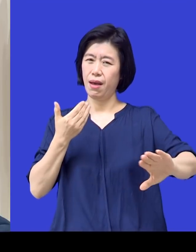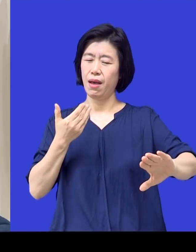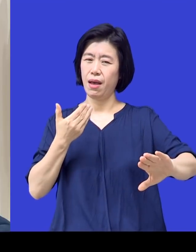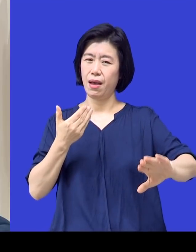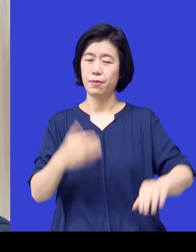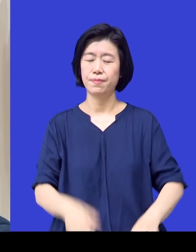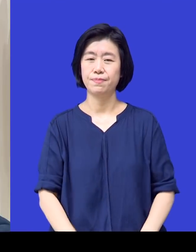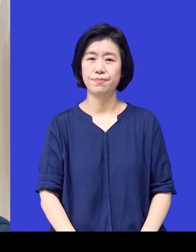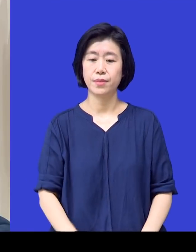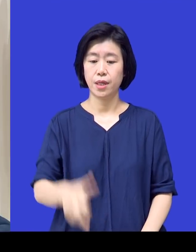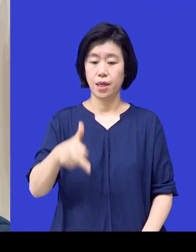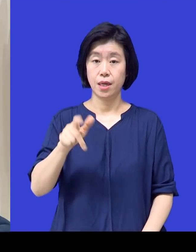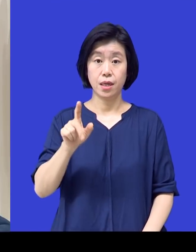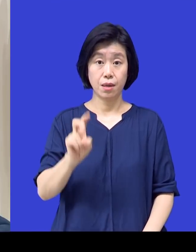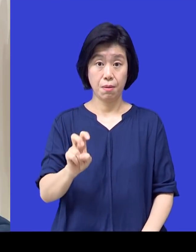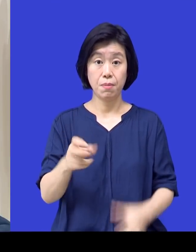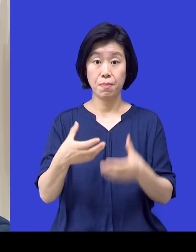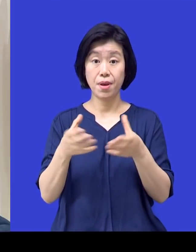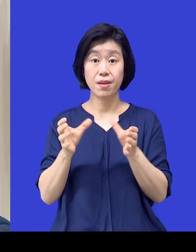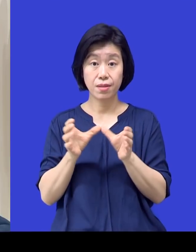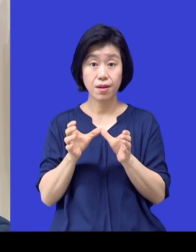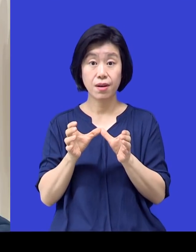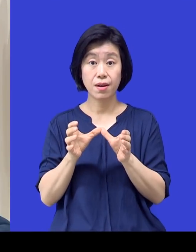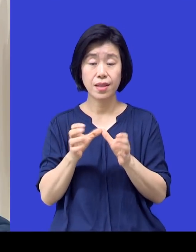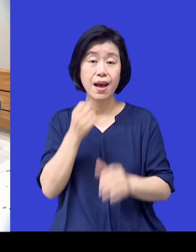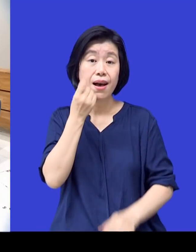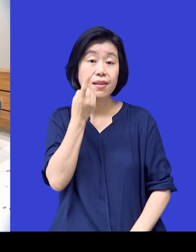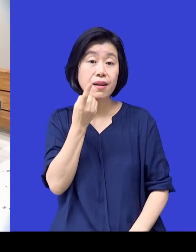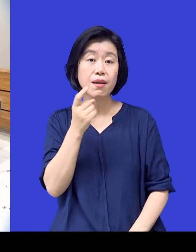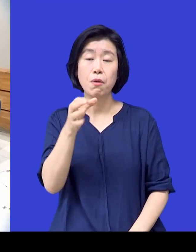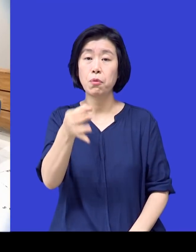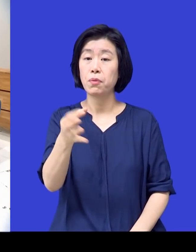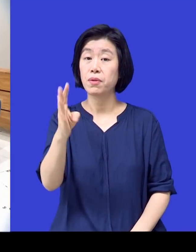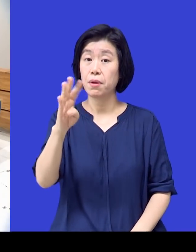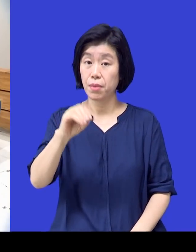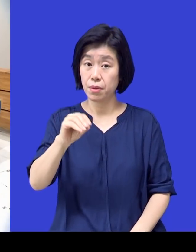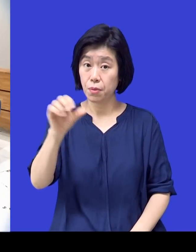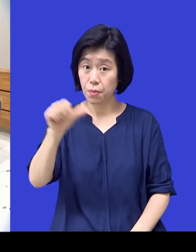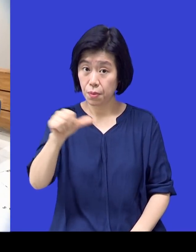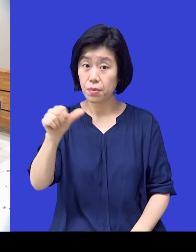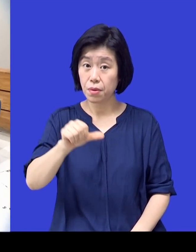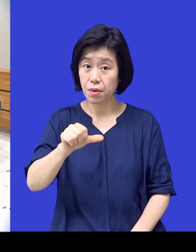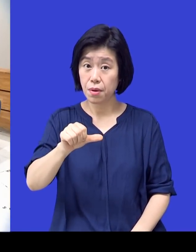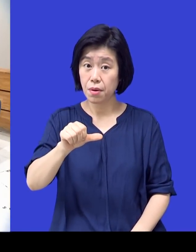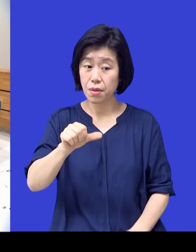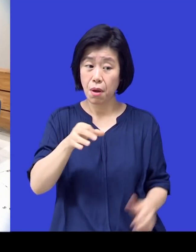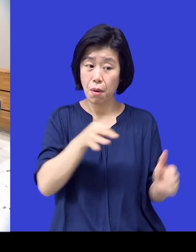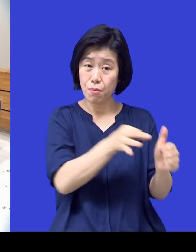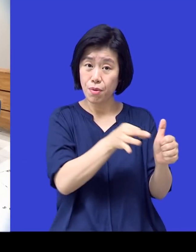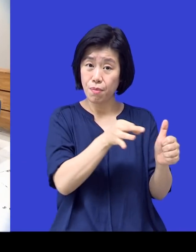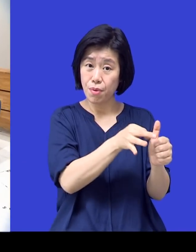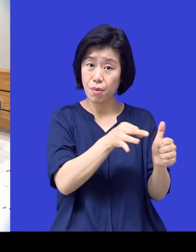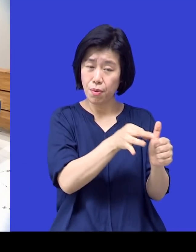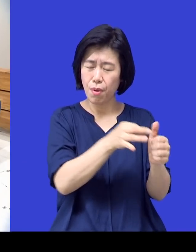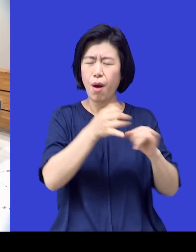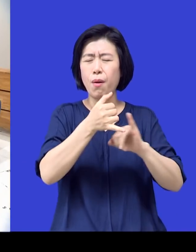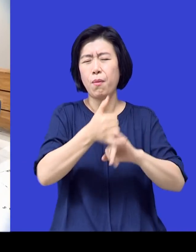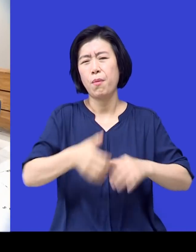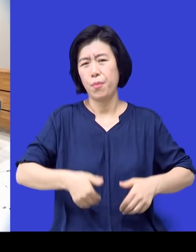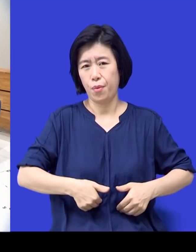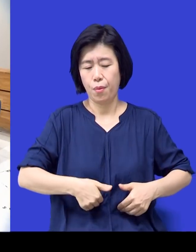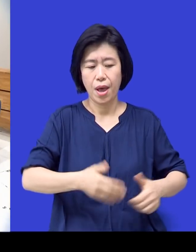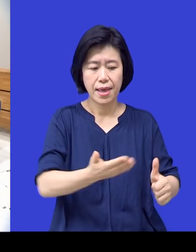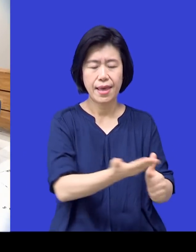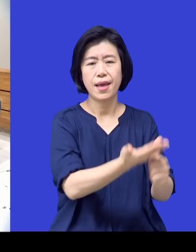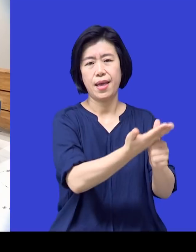아이 양육해야 되는 후원금이 매달 밀렸습니다. 아, 예. 그냥 도움을 주는 거는 적게 도움을 줘도 되고 크게